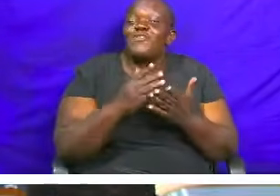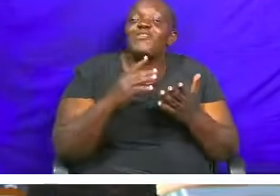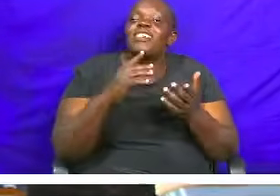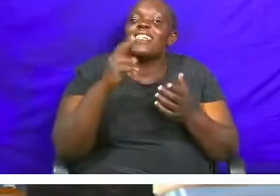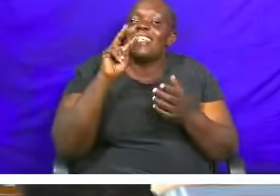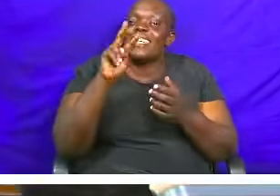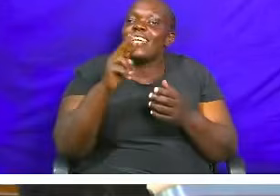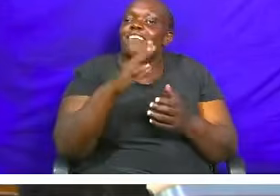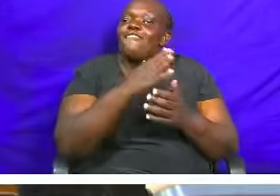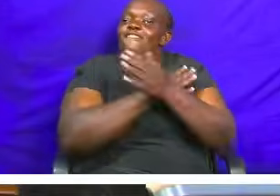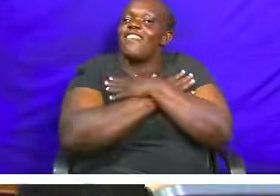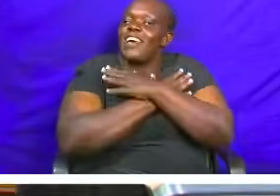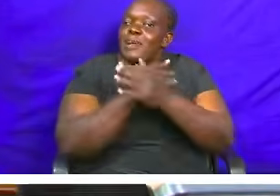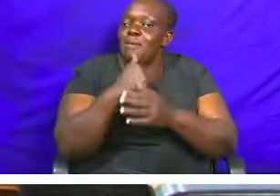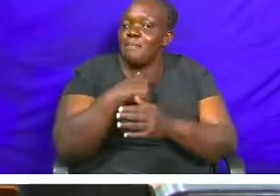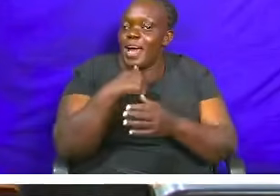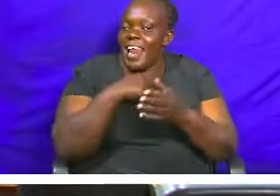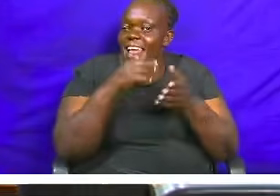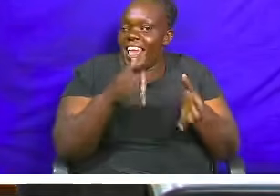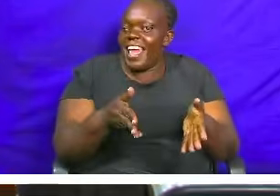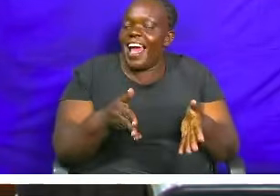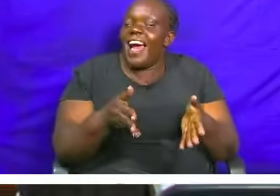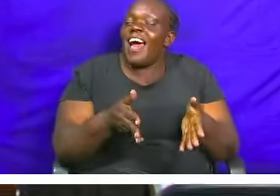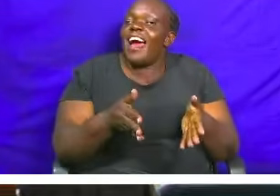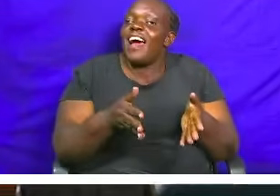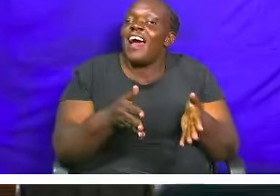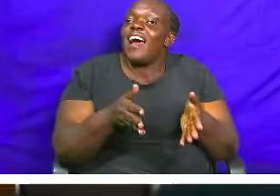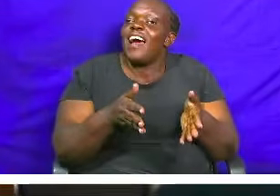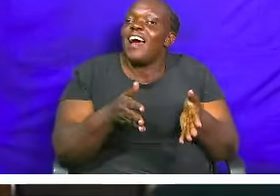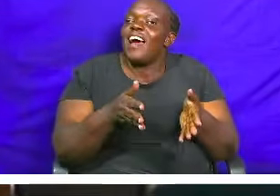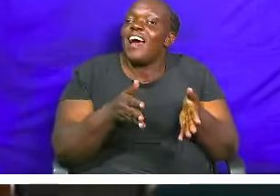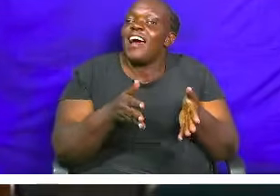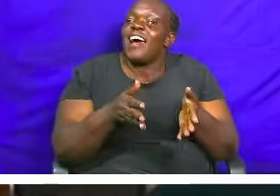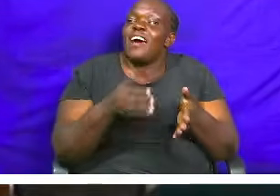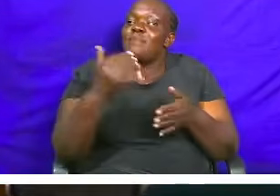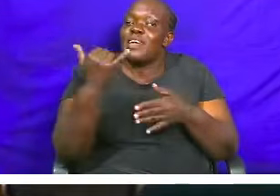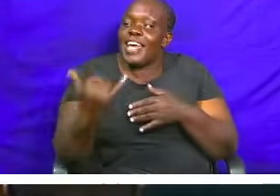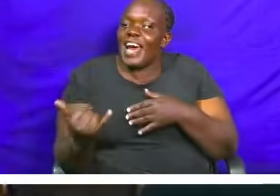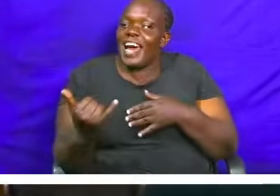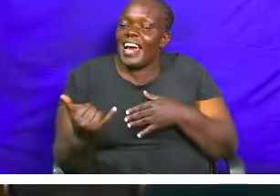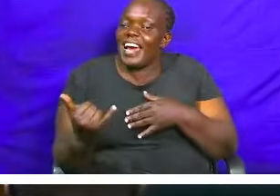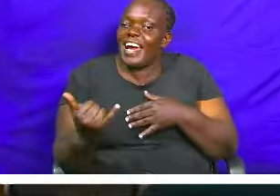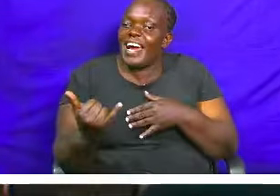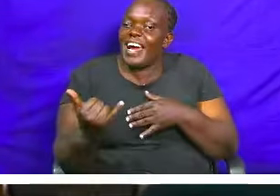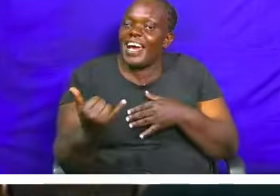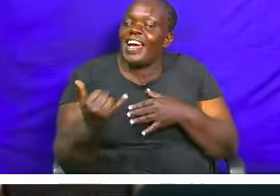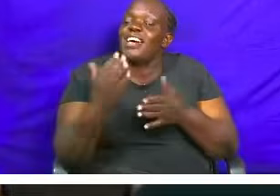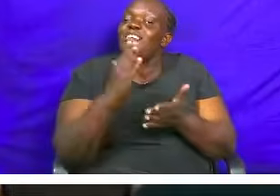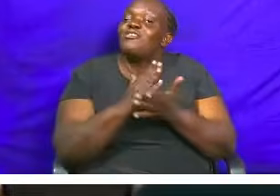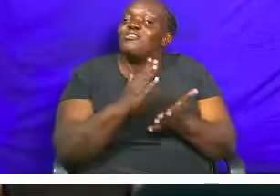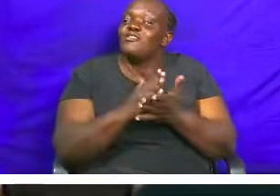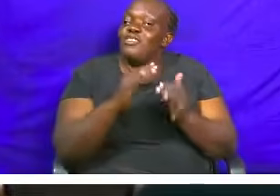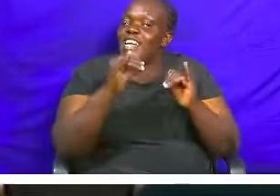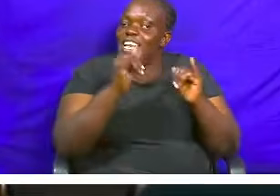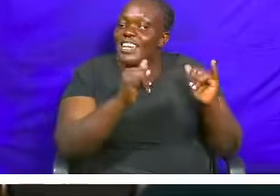rafiki yangu hapa ambaye nilikuwa namuona nikiwa mdogo sana. alikuwa anatusomea